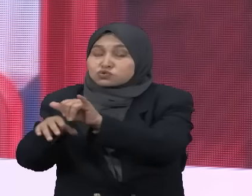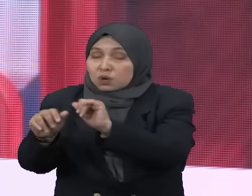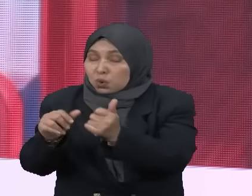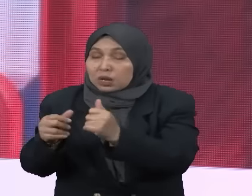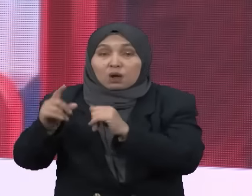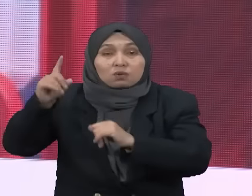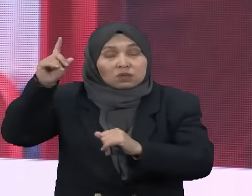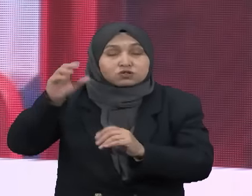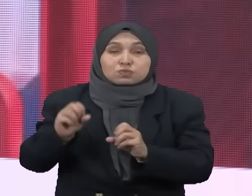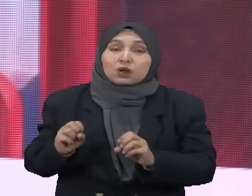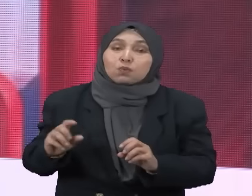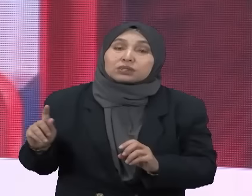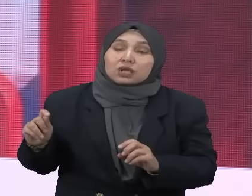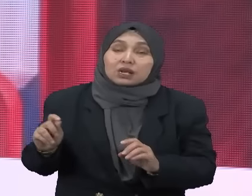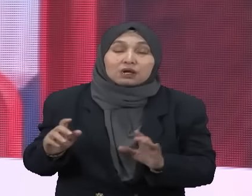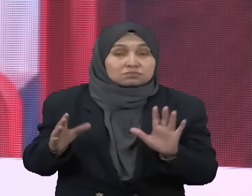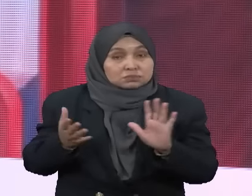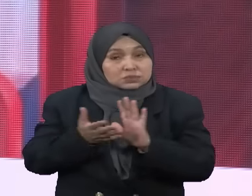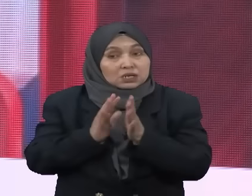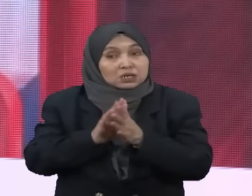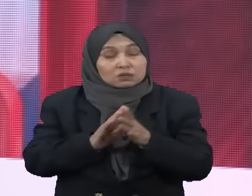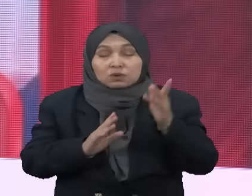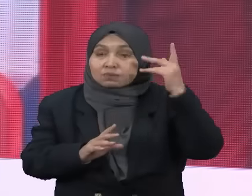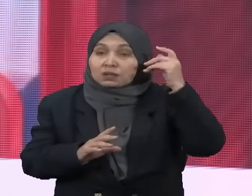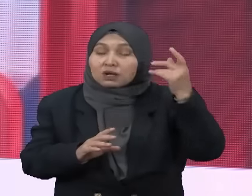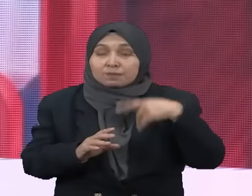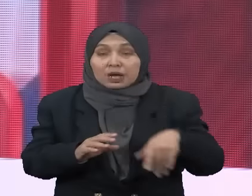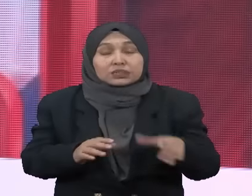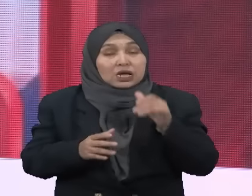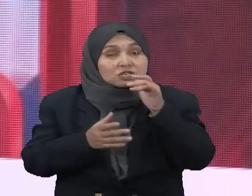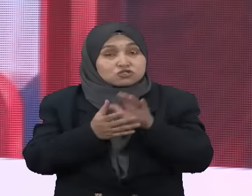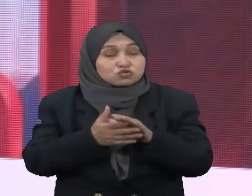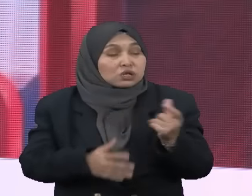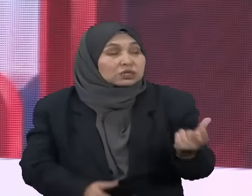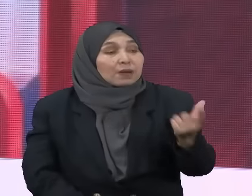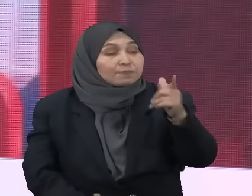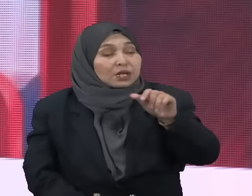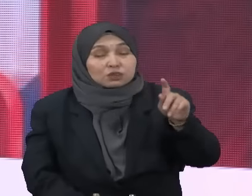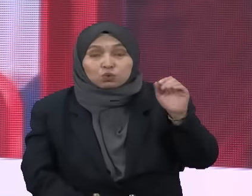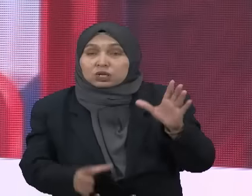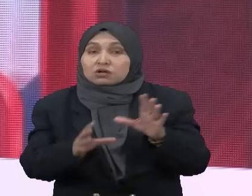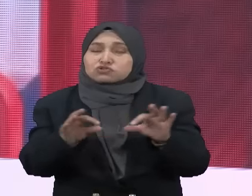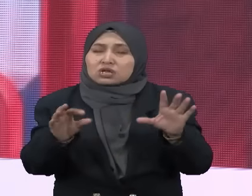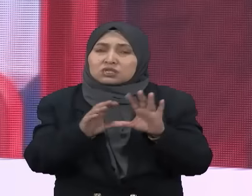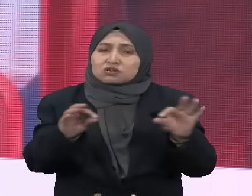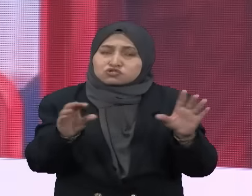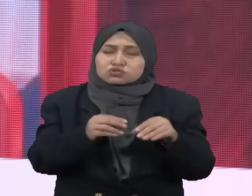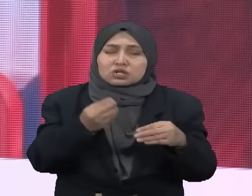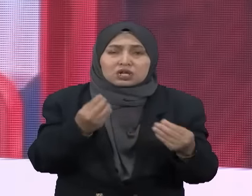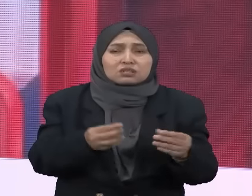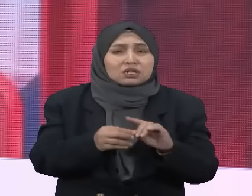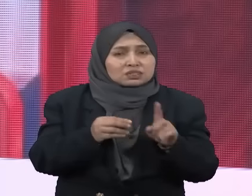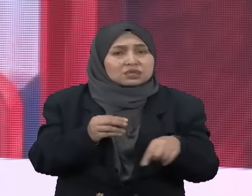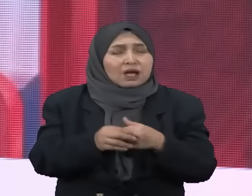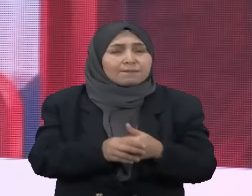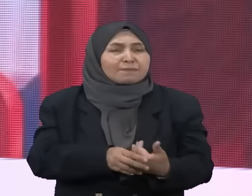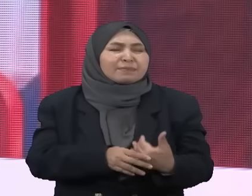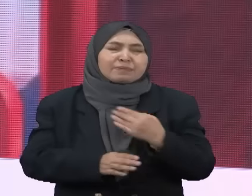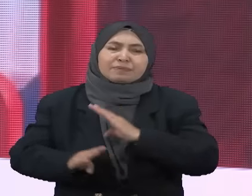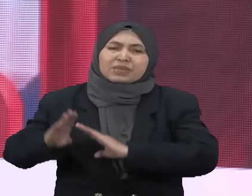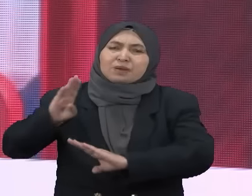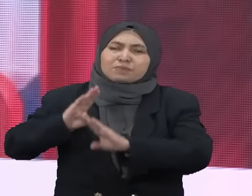Subhanahu Wa Taala. Jadi tuan-tuan dan puan-puan, isteri Nabi Lut alaihi salam, kalau kita nak ceritakan serba sedikitlah tentang perangai dia